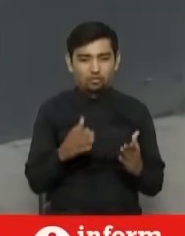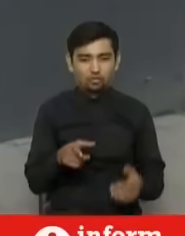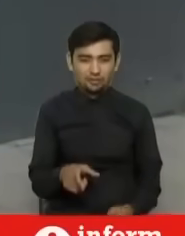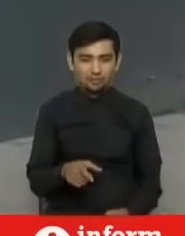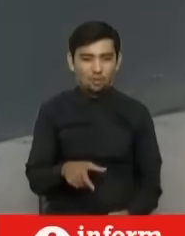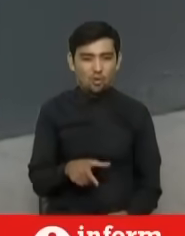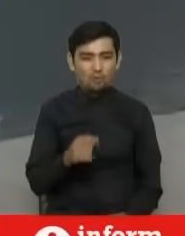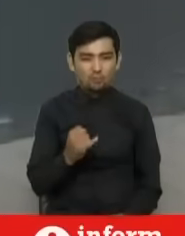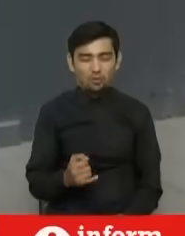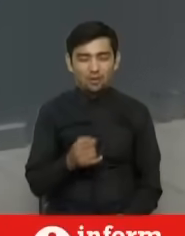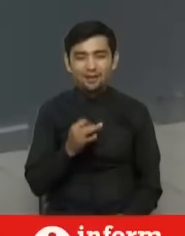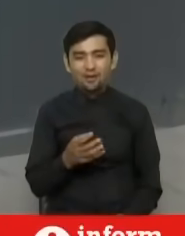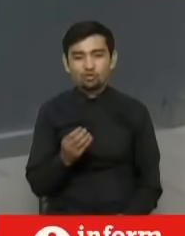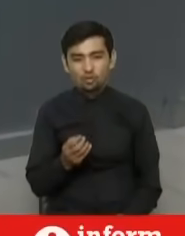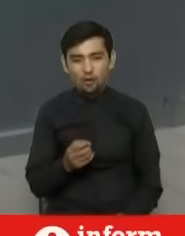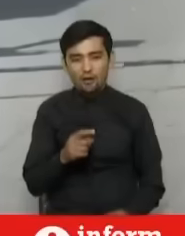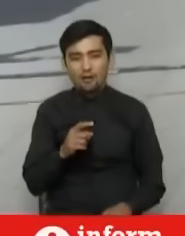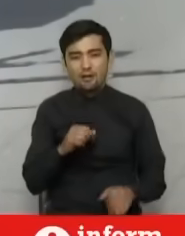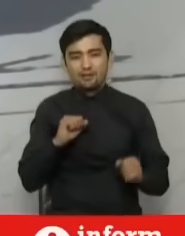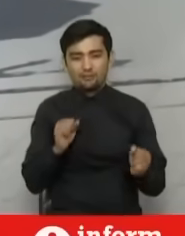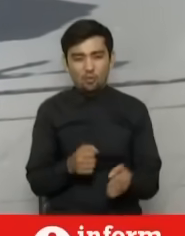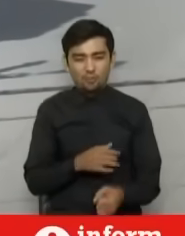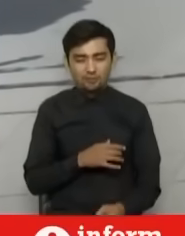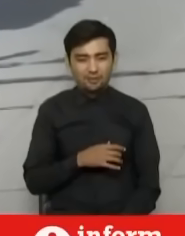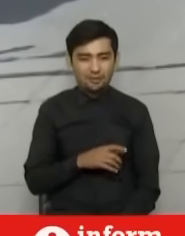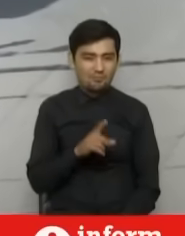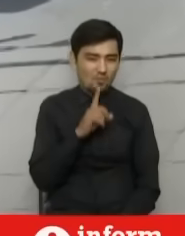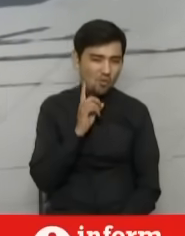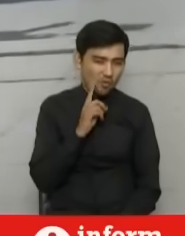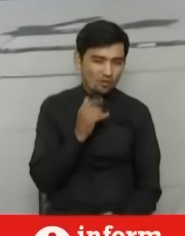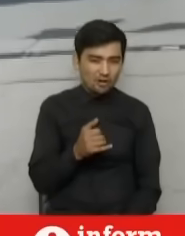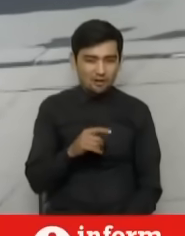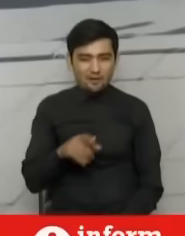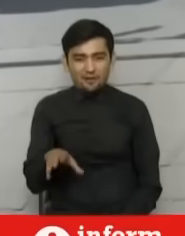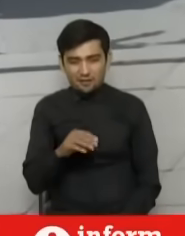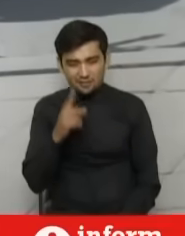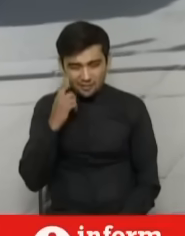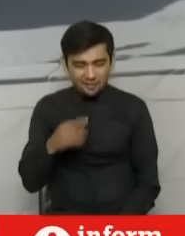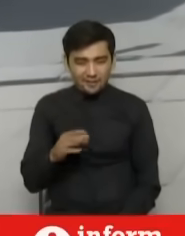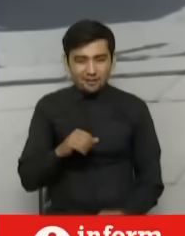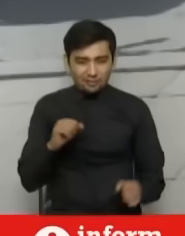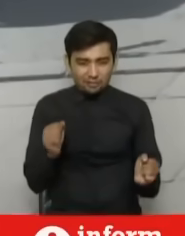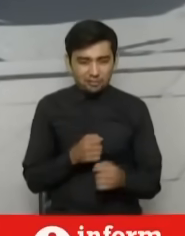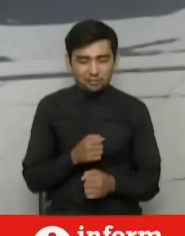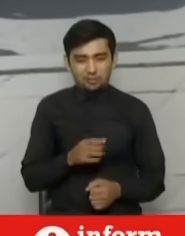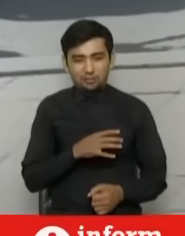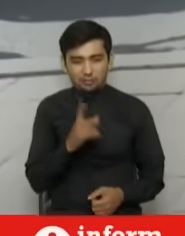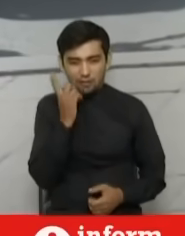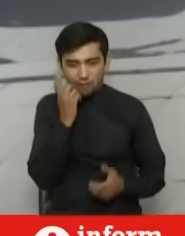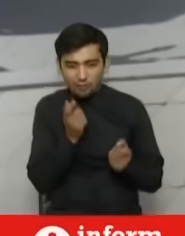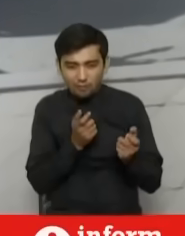ДТП-лар. Сосын көбінесе жылдамдық қой. Енді жас балалар қаттайды, өзің білесің. Қарамайды алдарына, телефонда